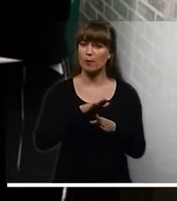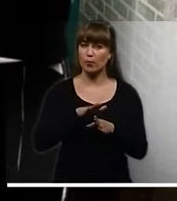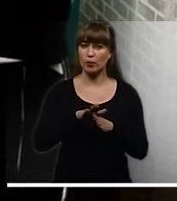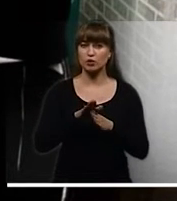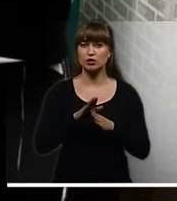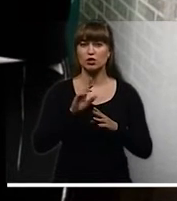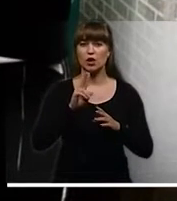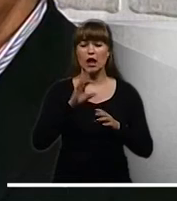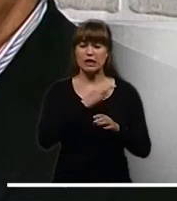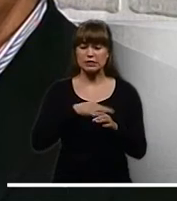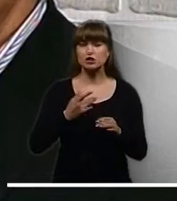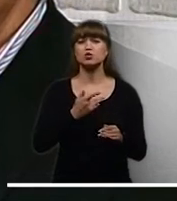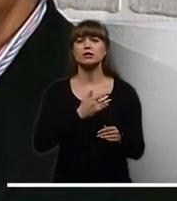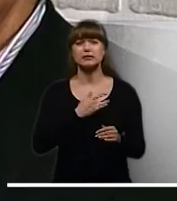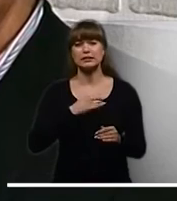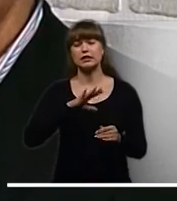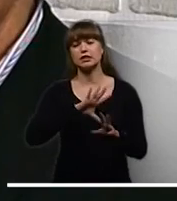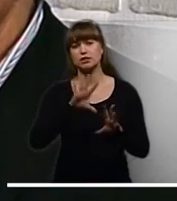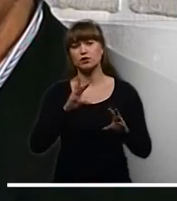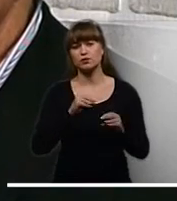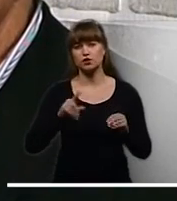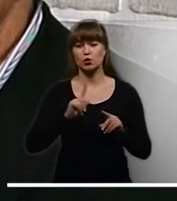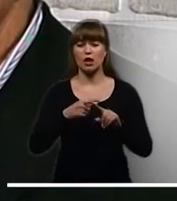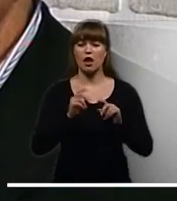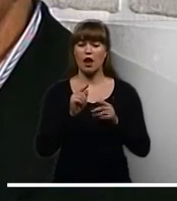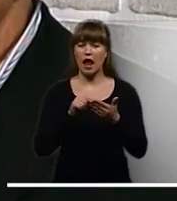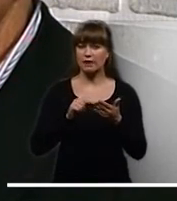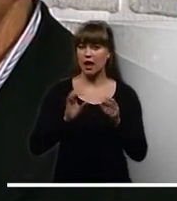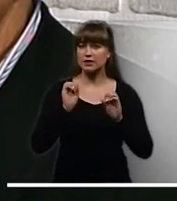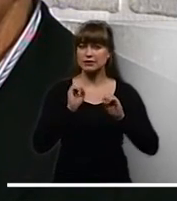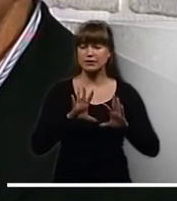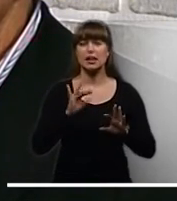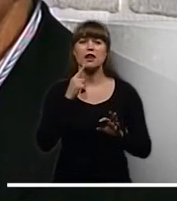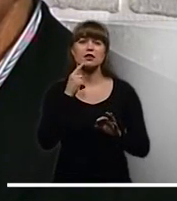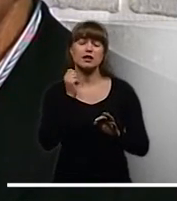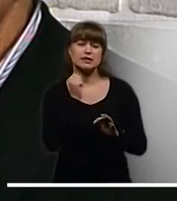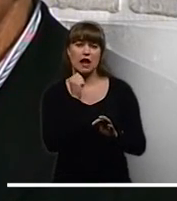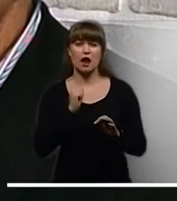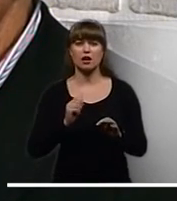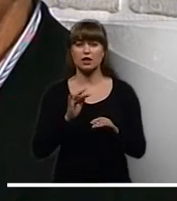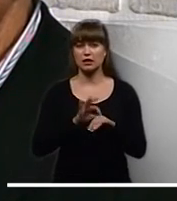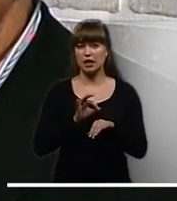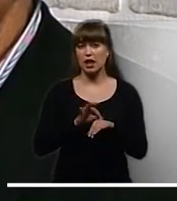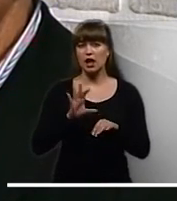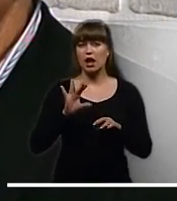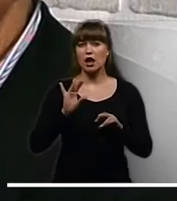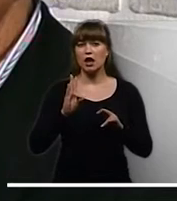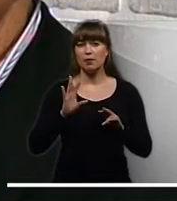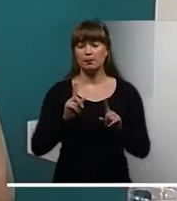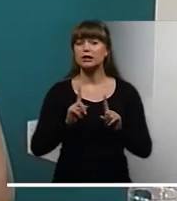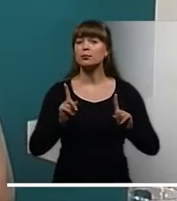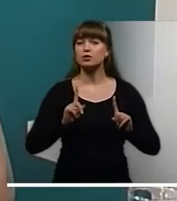полностью? Сосуды, сердце, вот полностью анализы и на сахар. Ну, потому